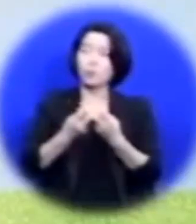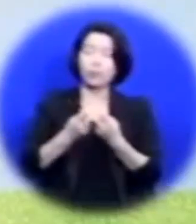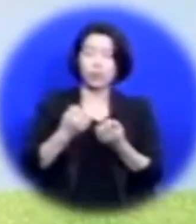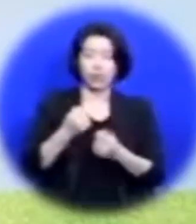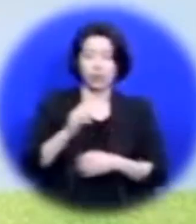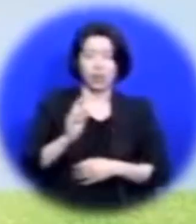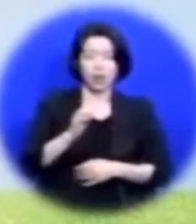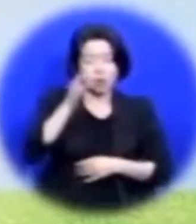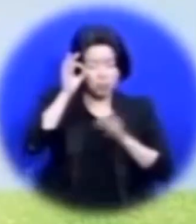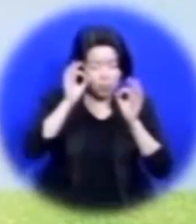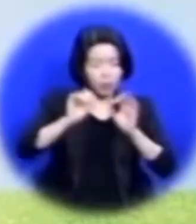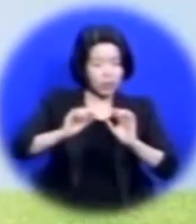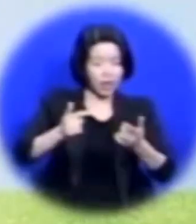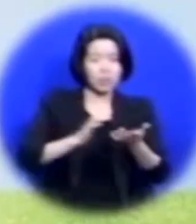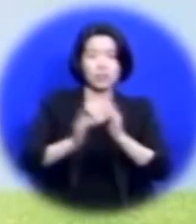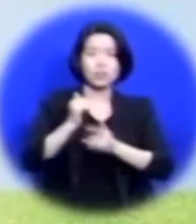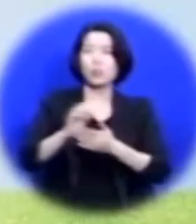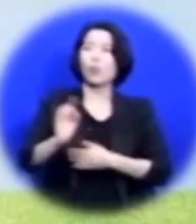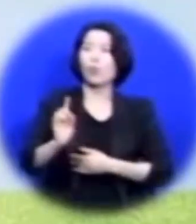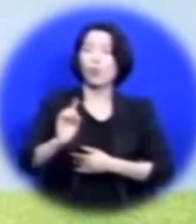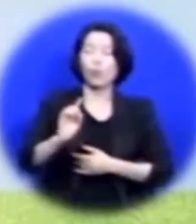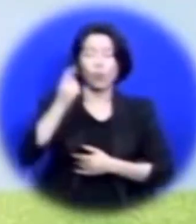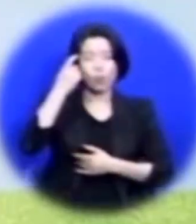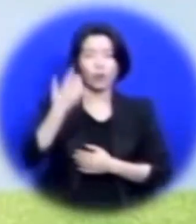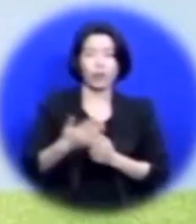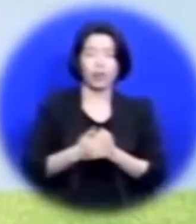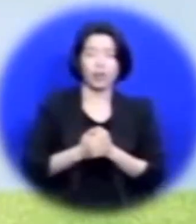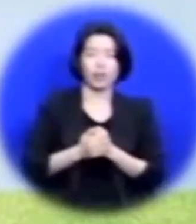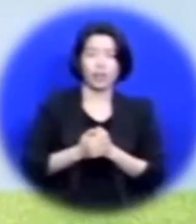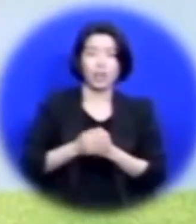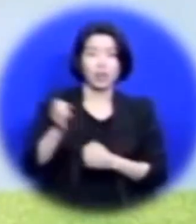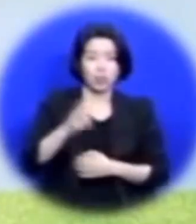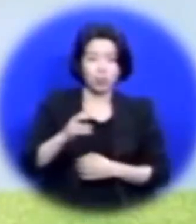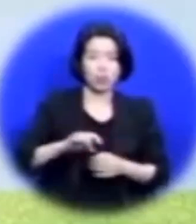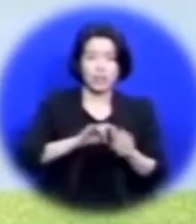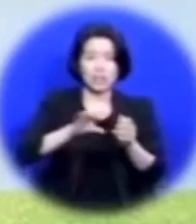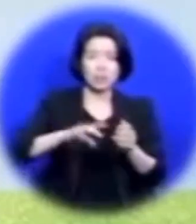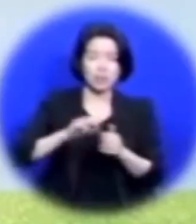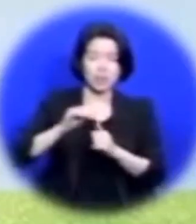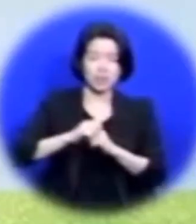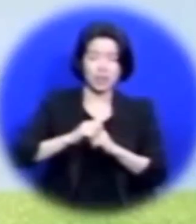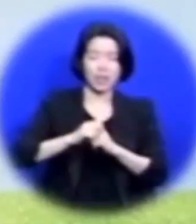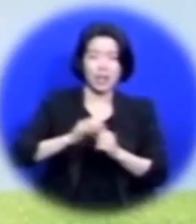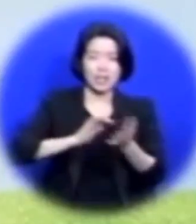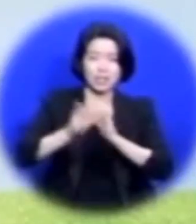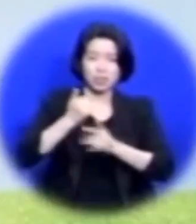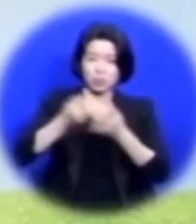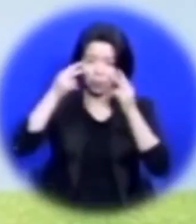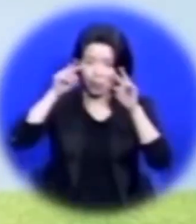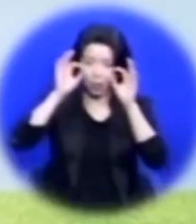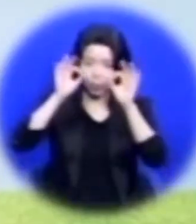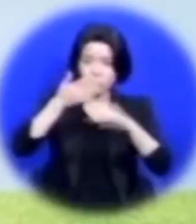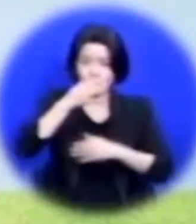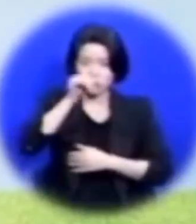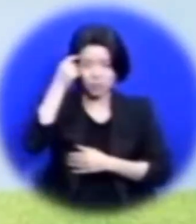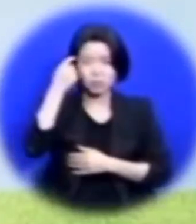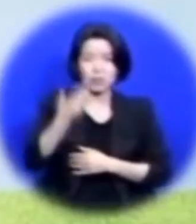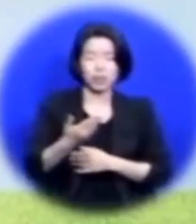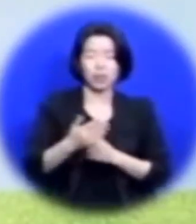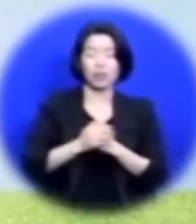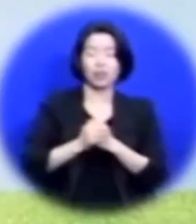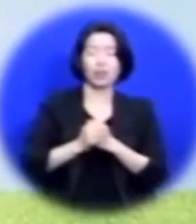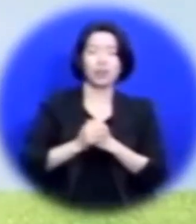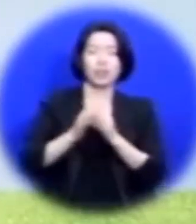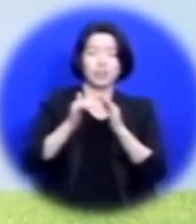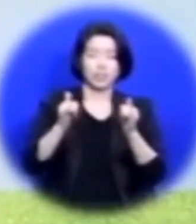예수님을 어떻게 바라보라는 또 24시간 예수님을 바라볼 수 있는 있는겁니까 사람이